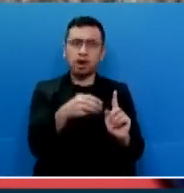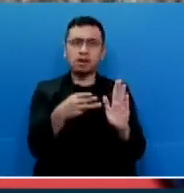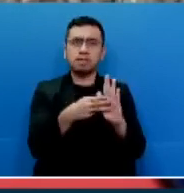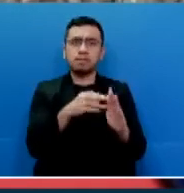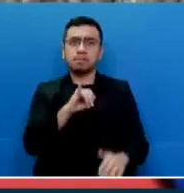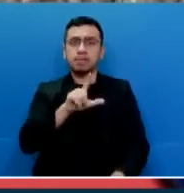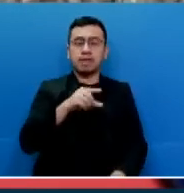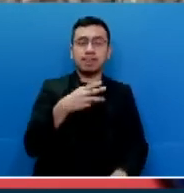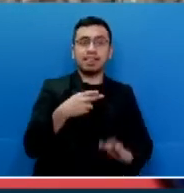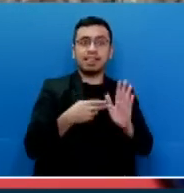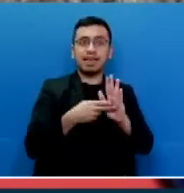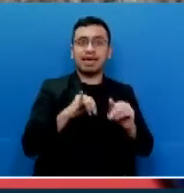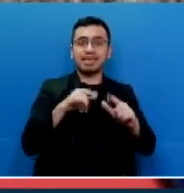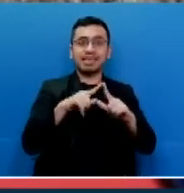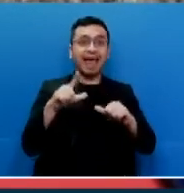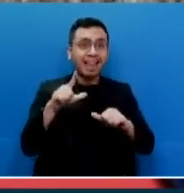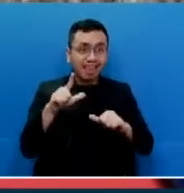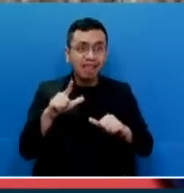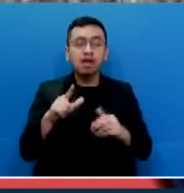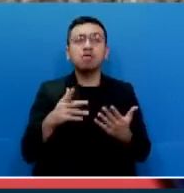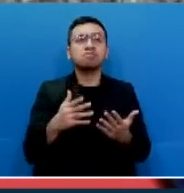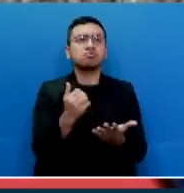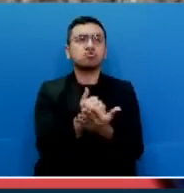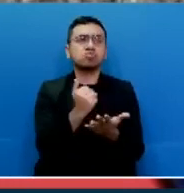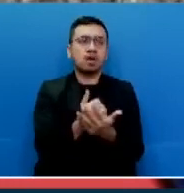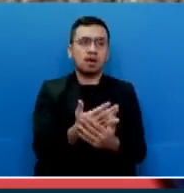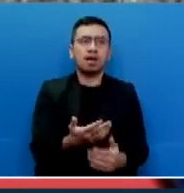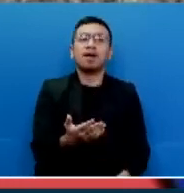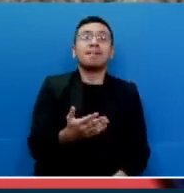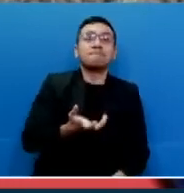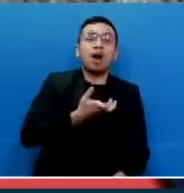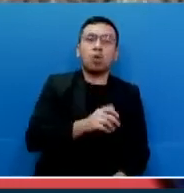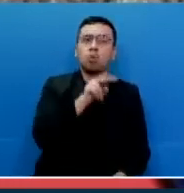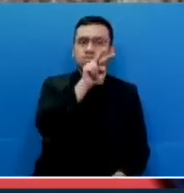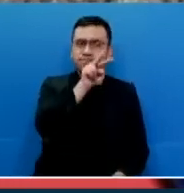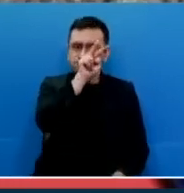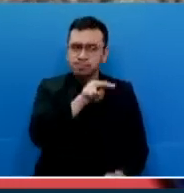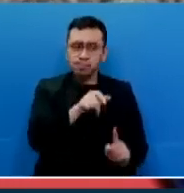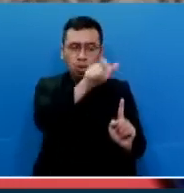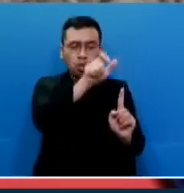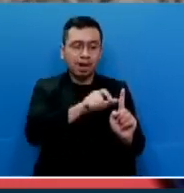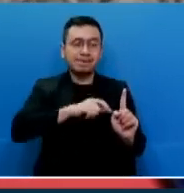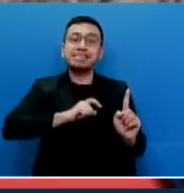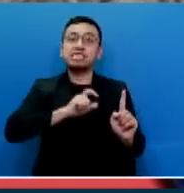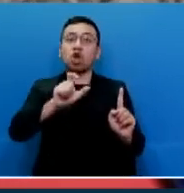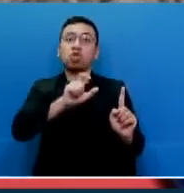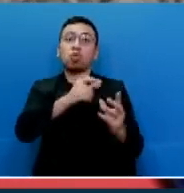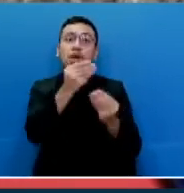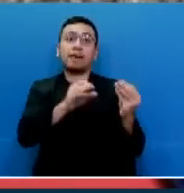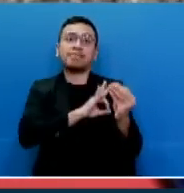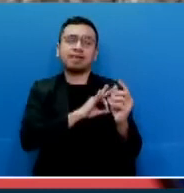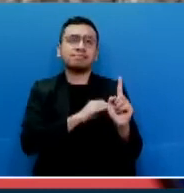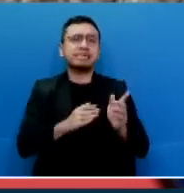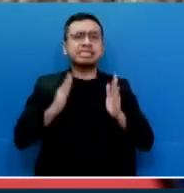melihat seorang calon yang bersikap seperti apa Mas Kunto Kalau ini kan ada debat kedua ketiga keempat dan